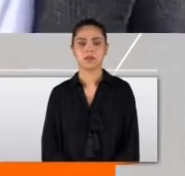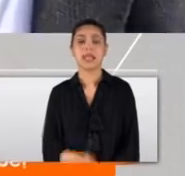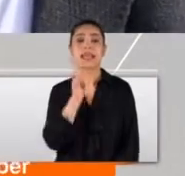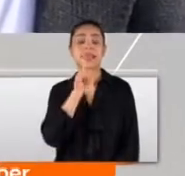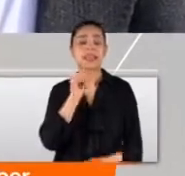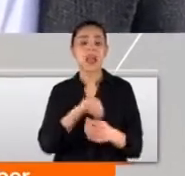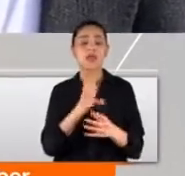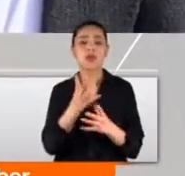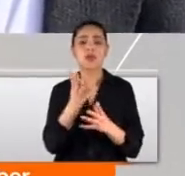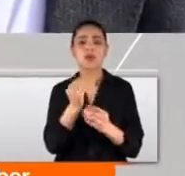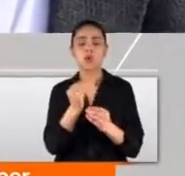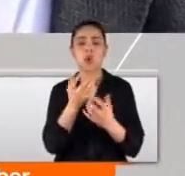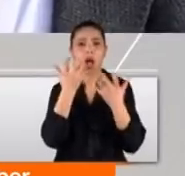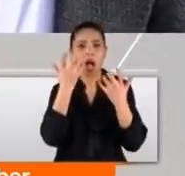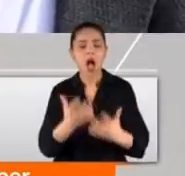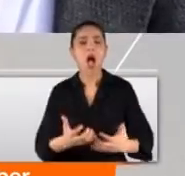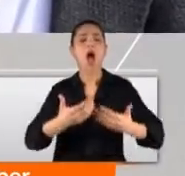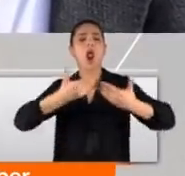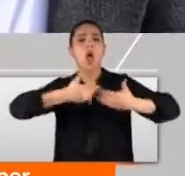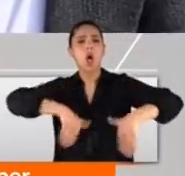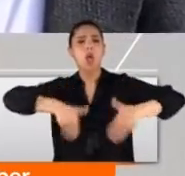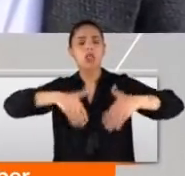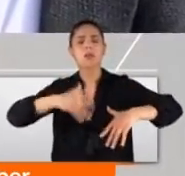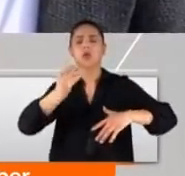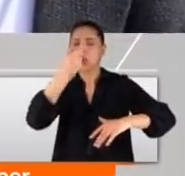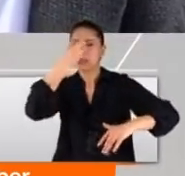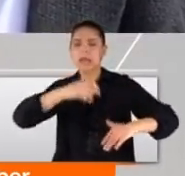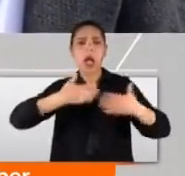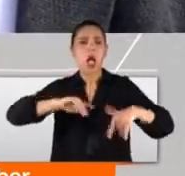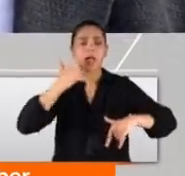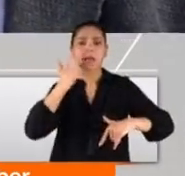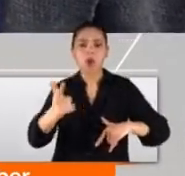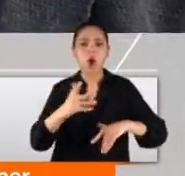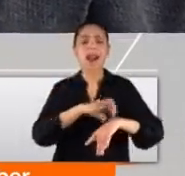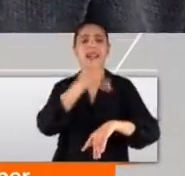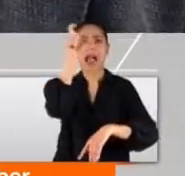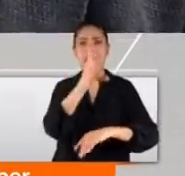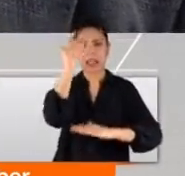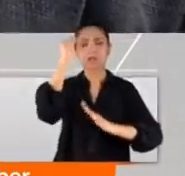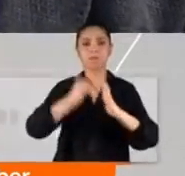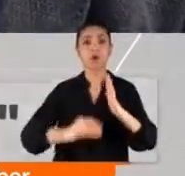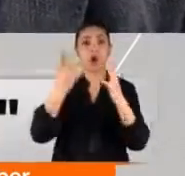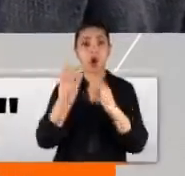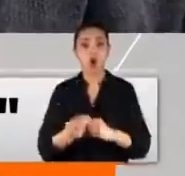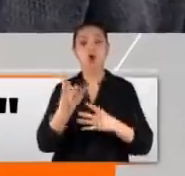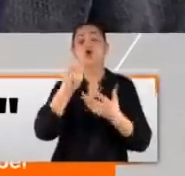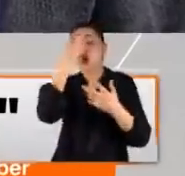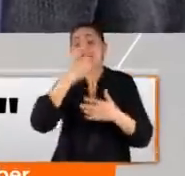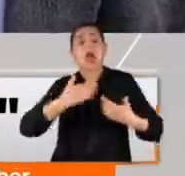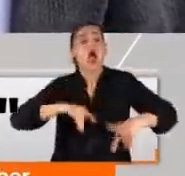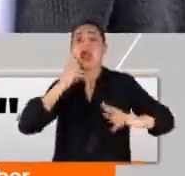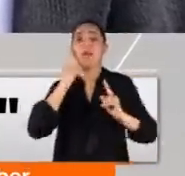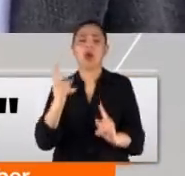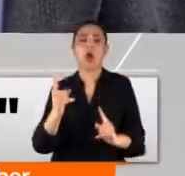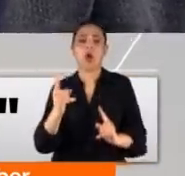İngiltere çok ağır önlemler, çok sıkı önlemler alarak vaka sayısını ciddi olarak düşürdü ama çok sıkı önlemlerle